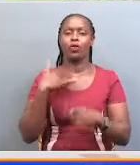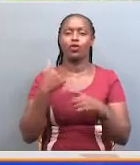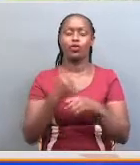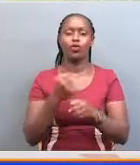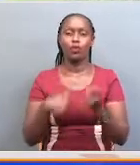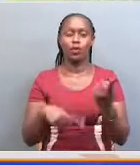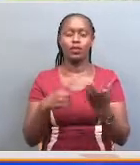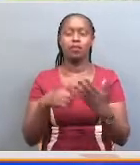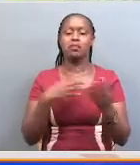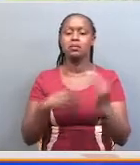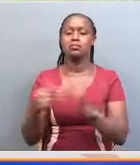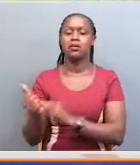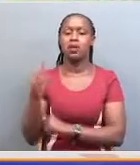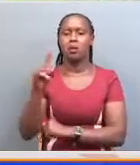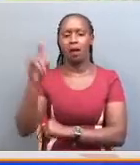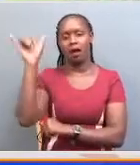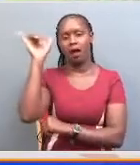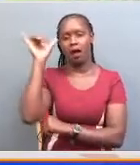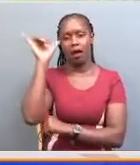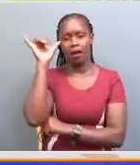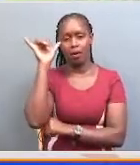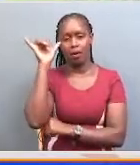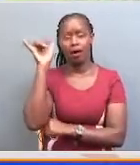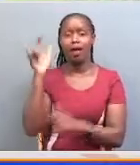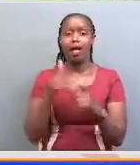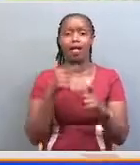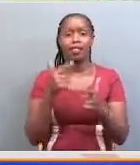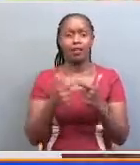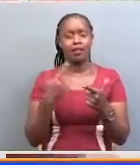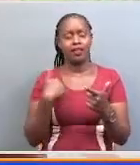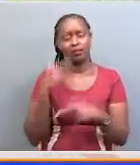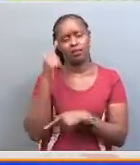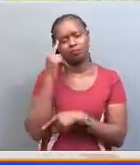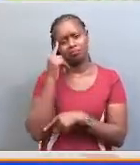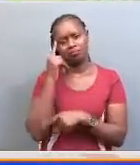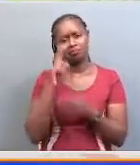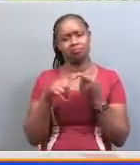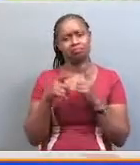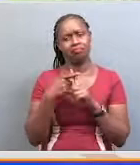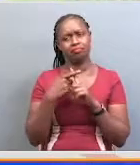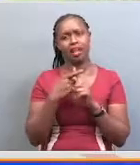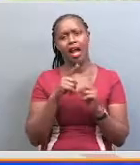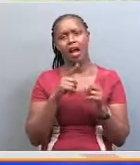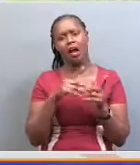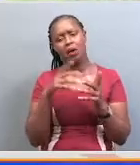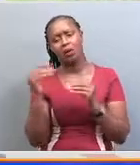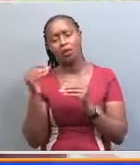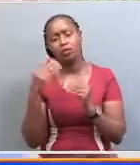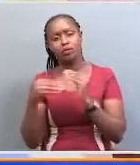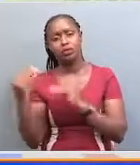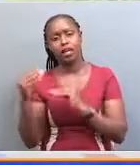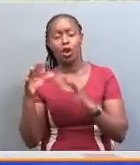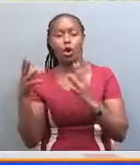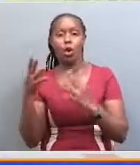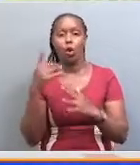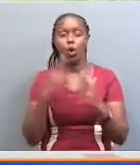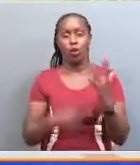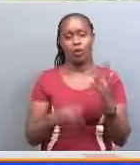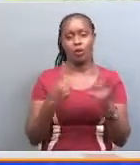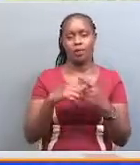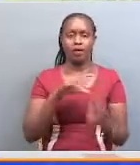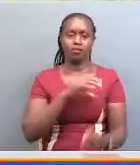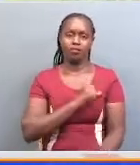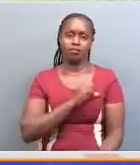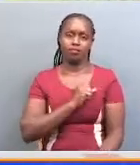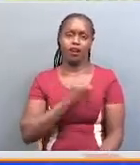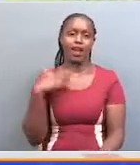moja auction, na nikawasa mara mbili nipeleke ng'ombe auction ama nivumilie mpaka